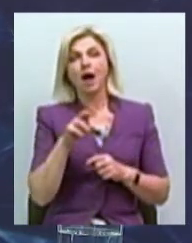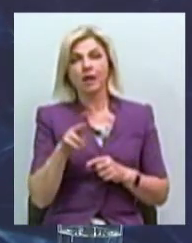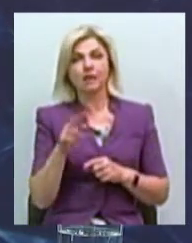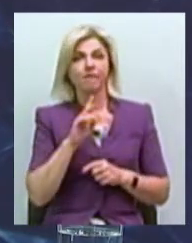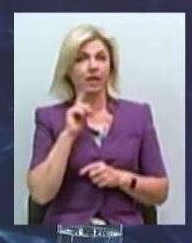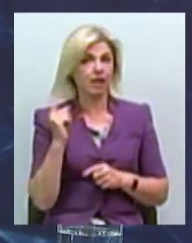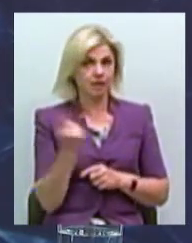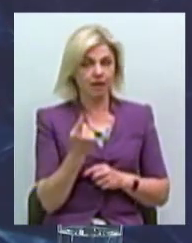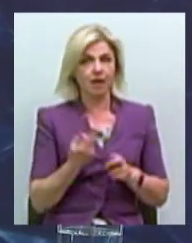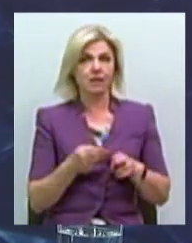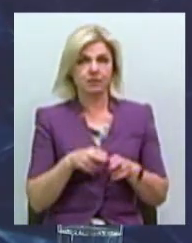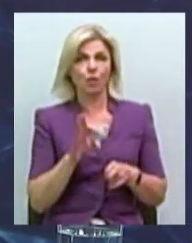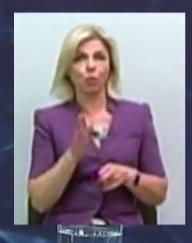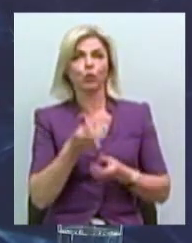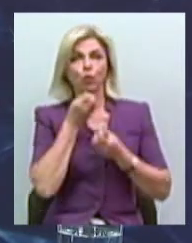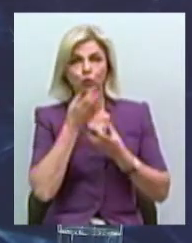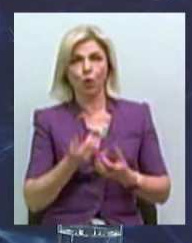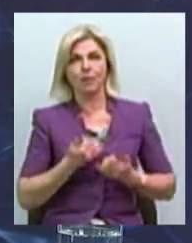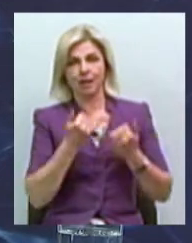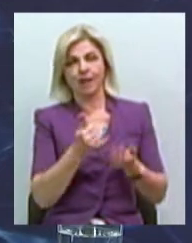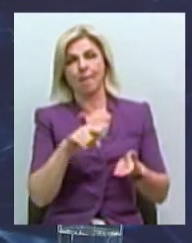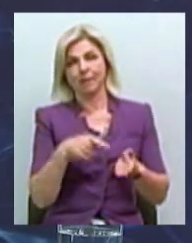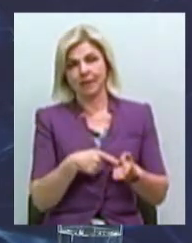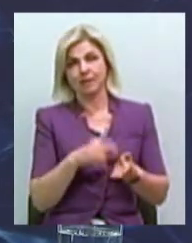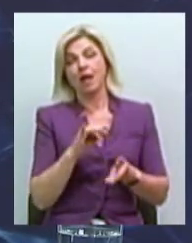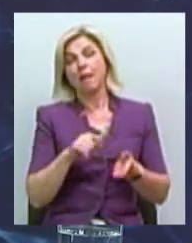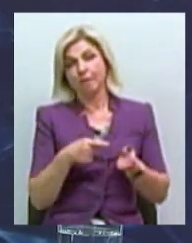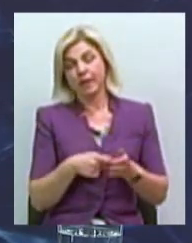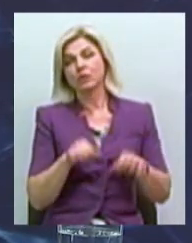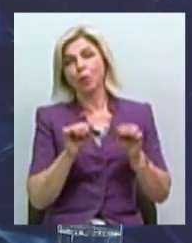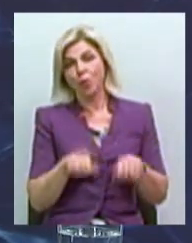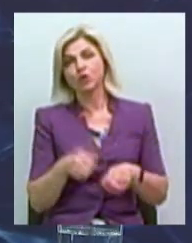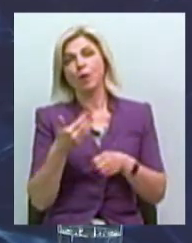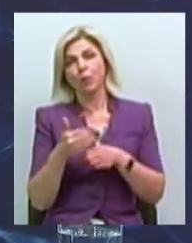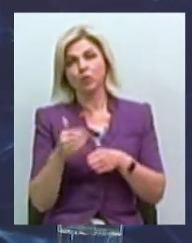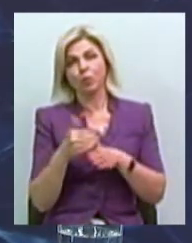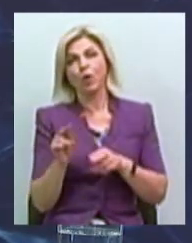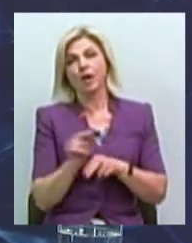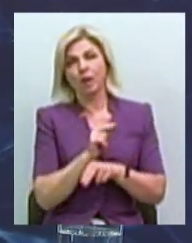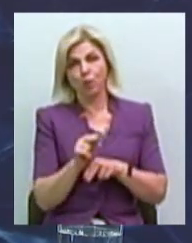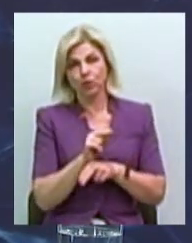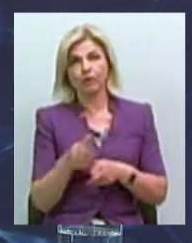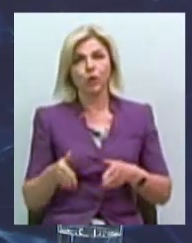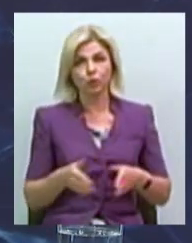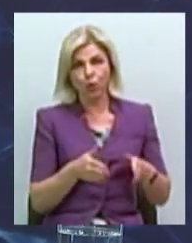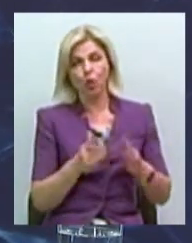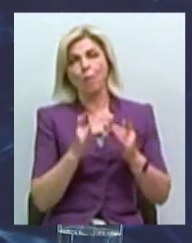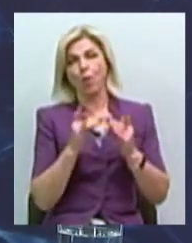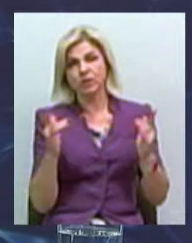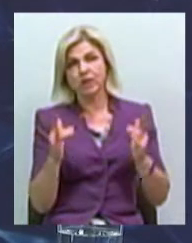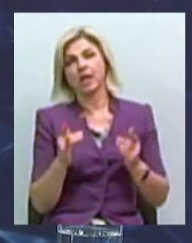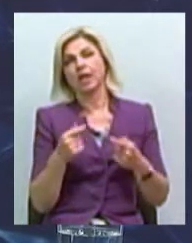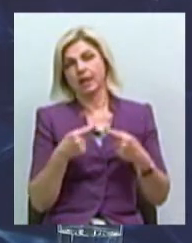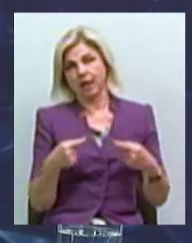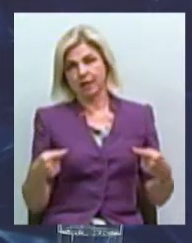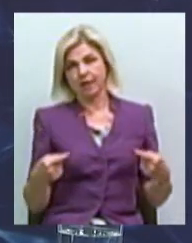буде дуже добре для міста, для містян, і місто зможе поступово ремонтувати дороги, мости, інфраструктуру